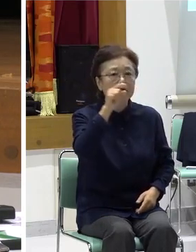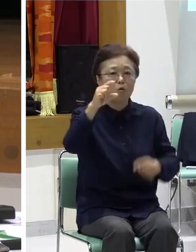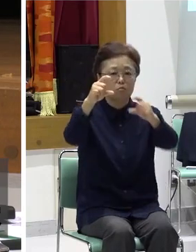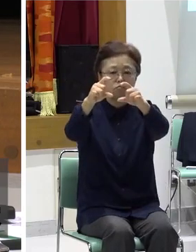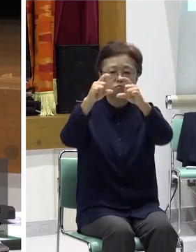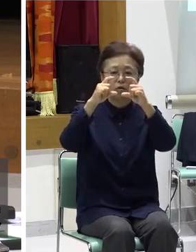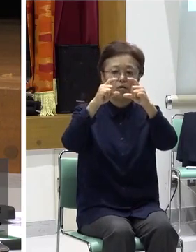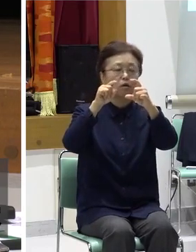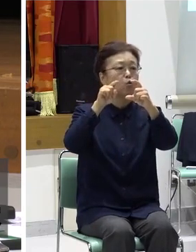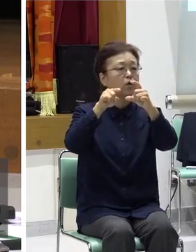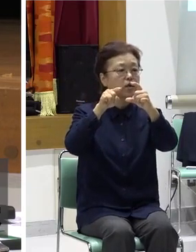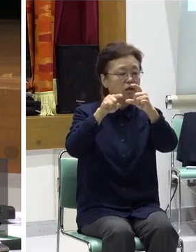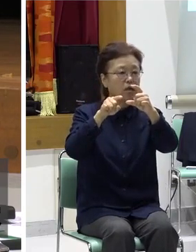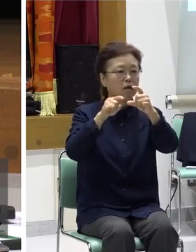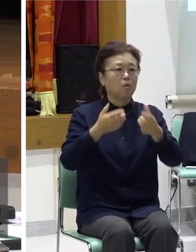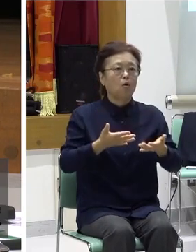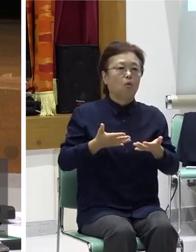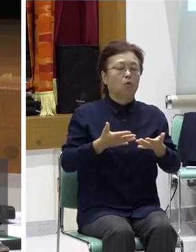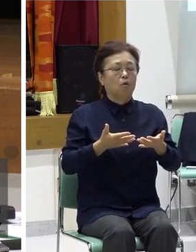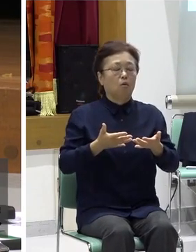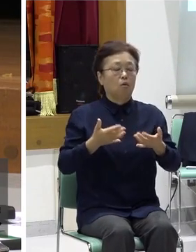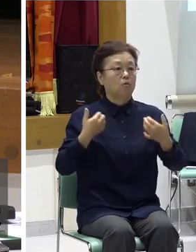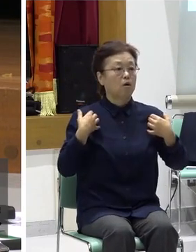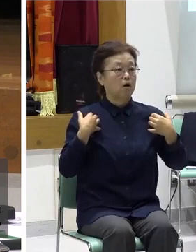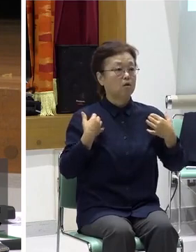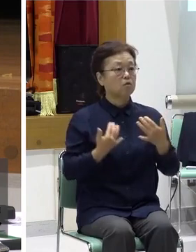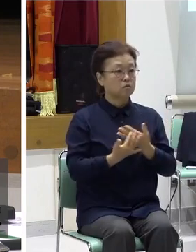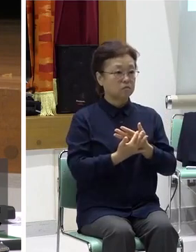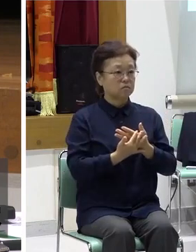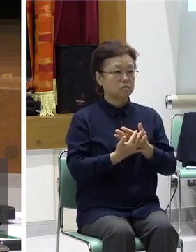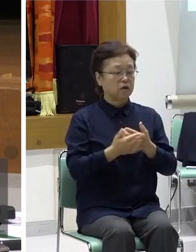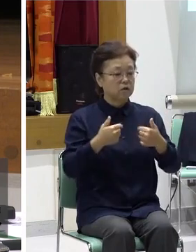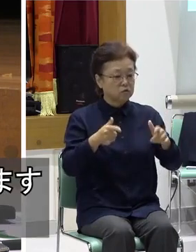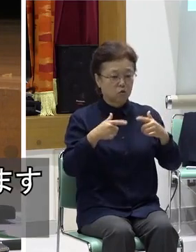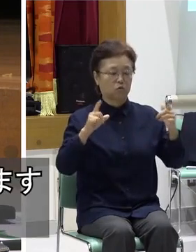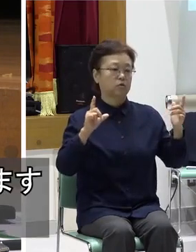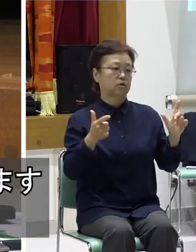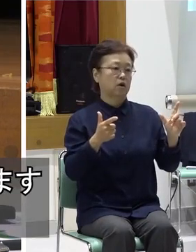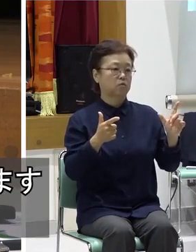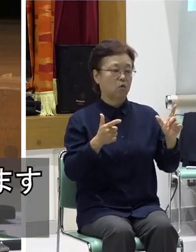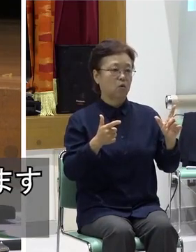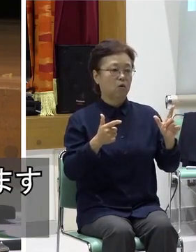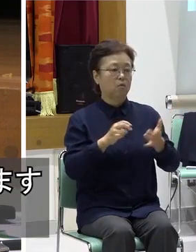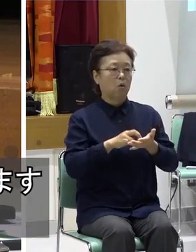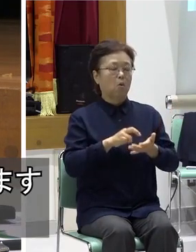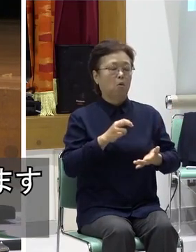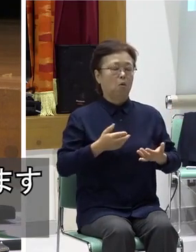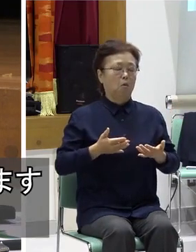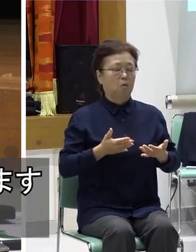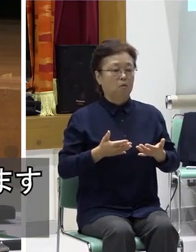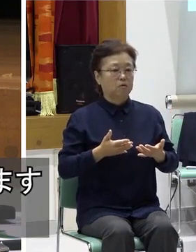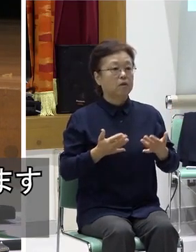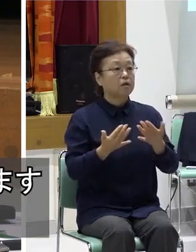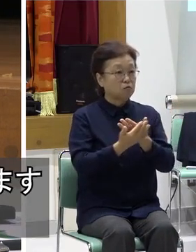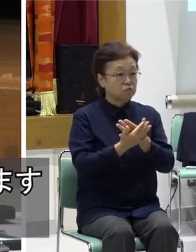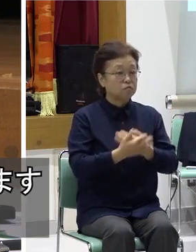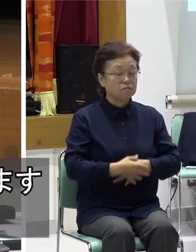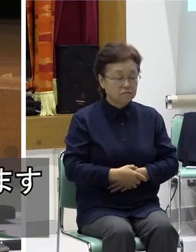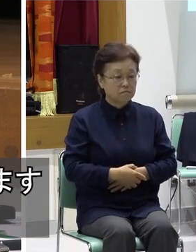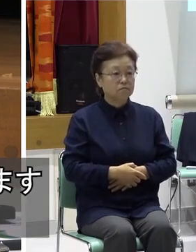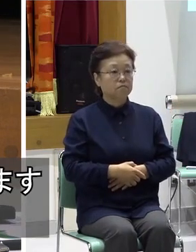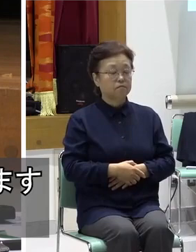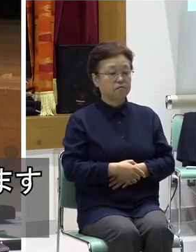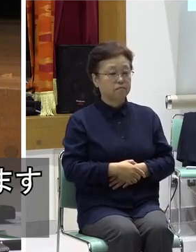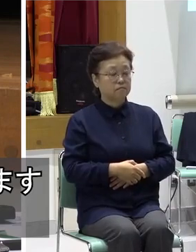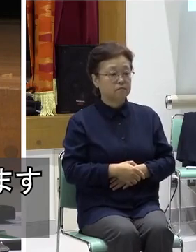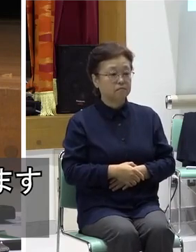んですけど、そういった時があったら、やっぱり、ああ、どうしたらいいんだっていうことで、やっぱり困われてしまうっていうのがあります。